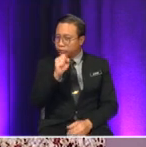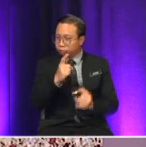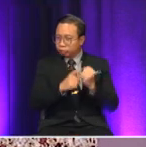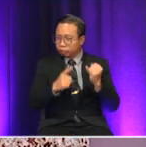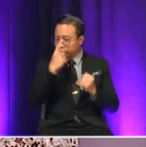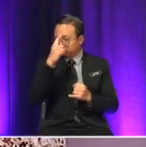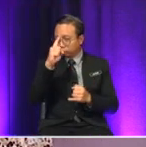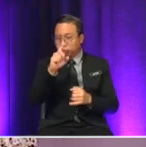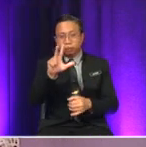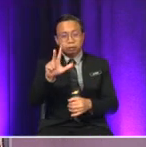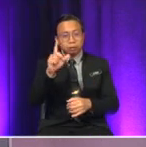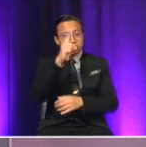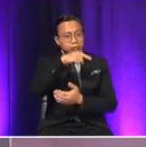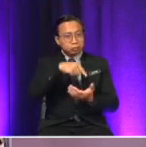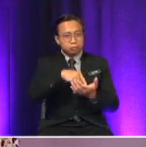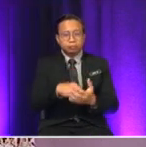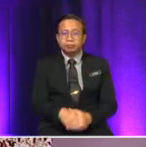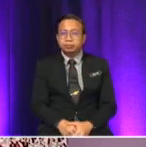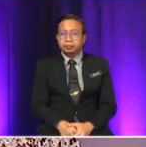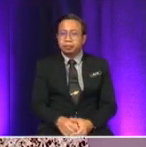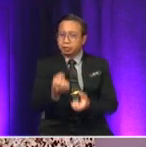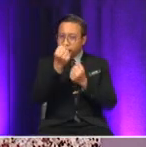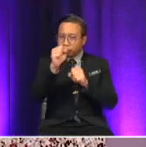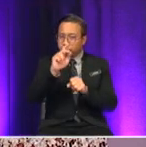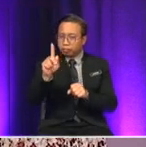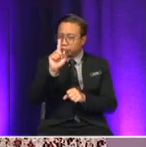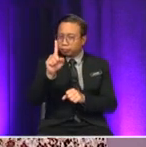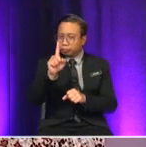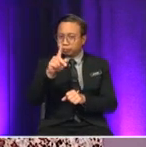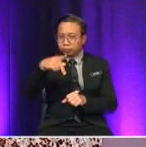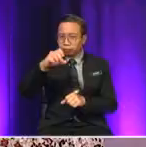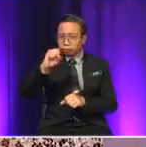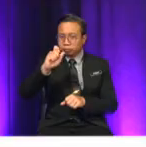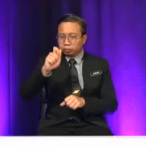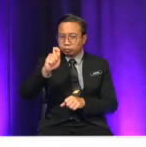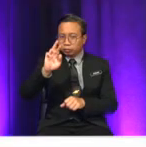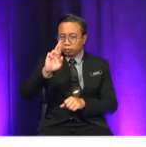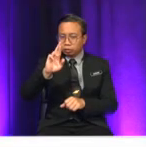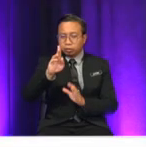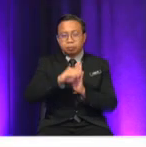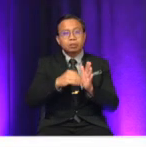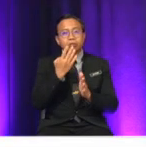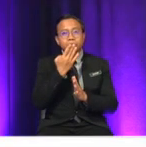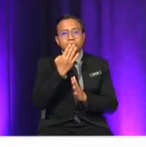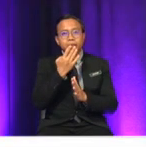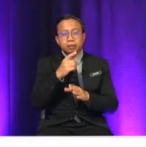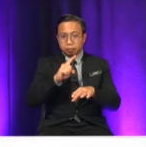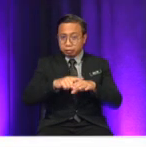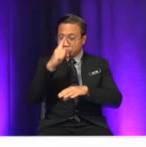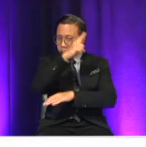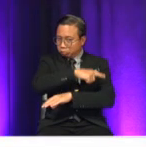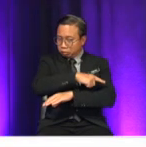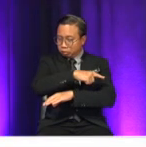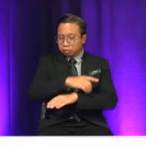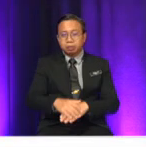untuk soalan tiga pada hari ini ialah sediakan satu poster pertandingan mewarna sempena sambutan Hari Kanak-Kanak